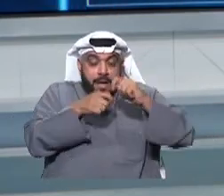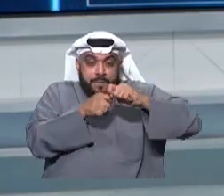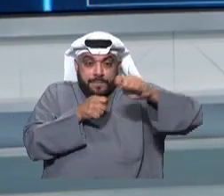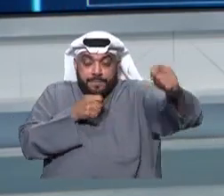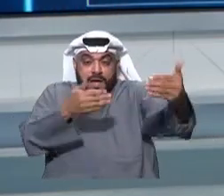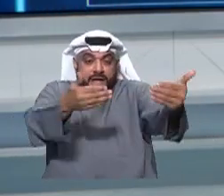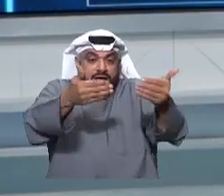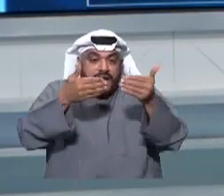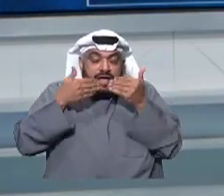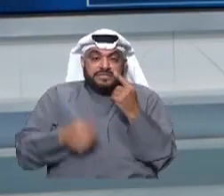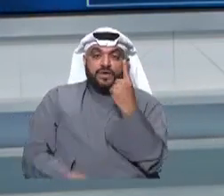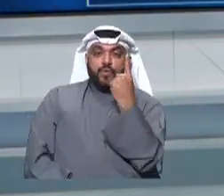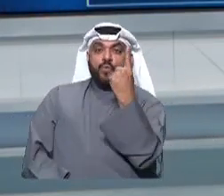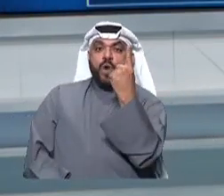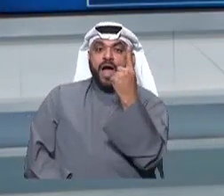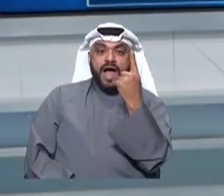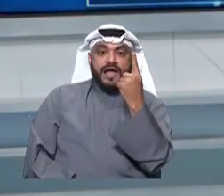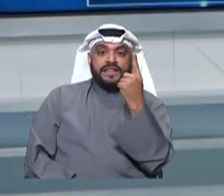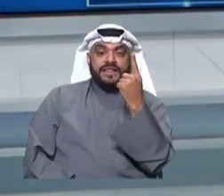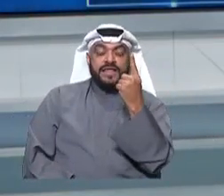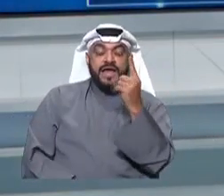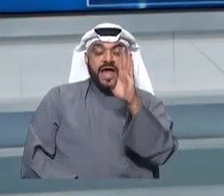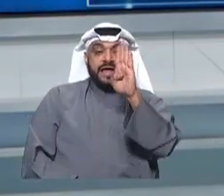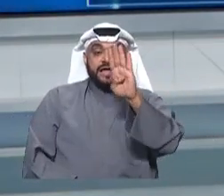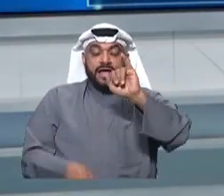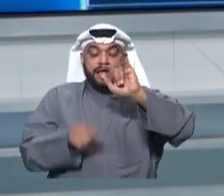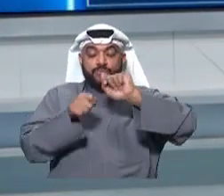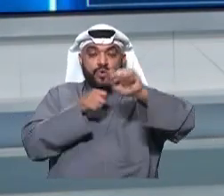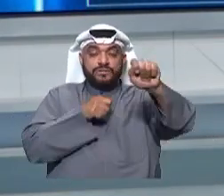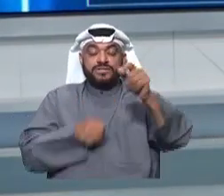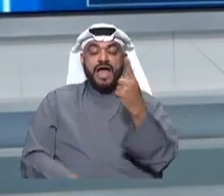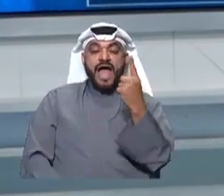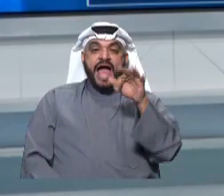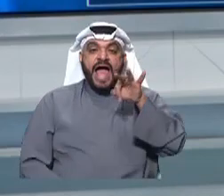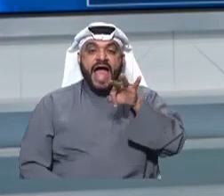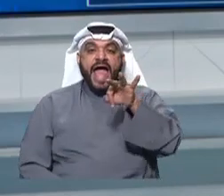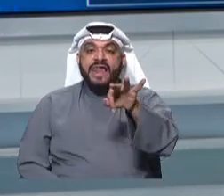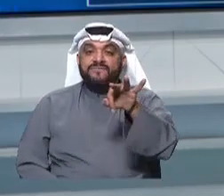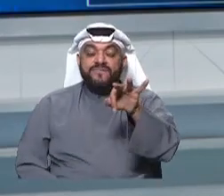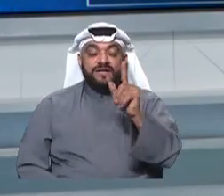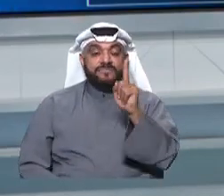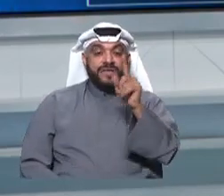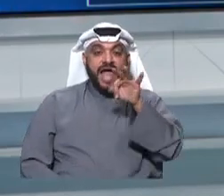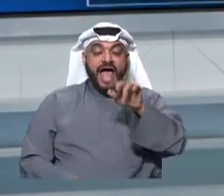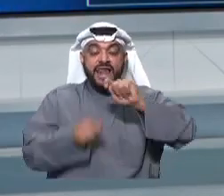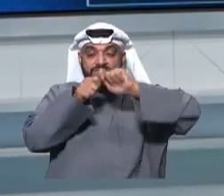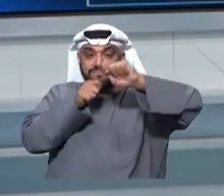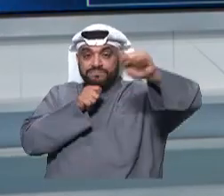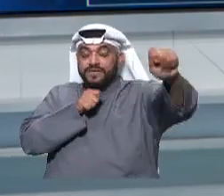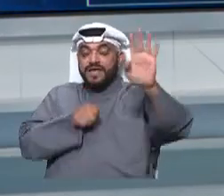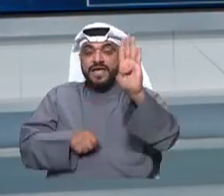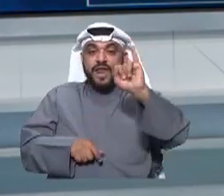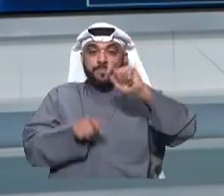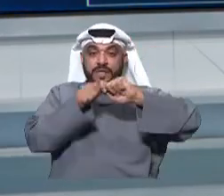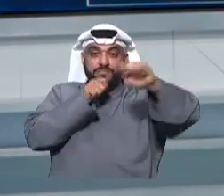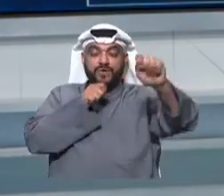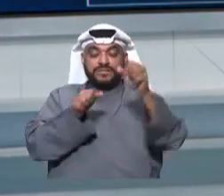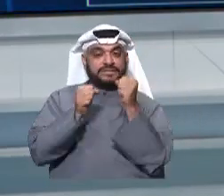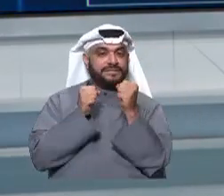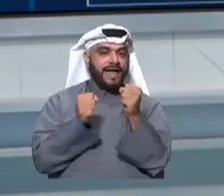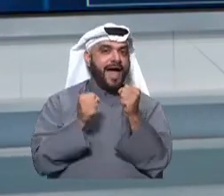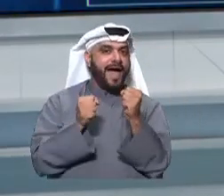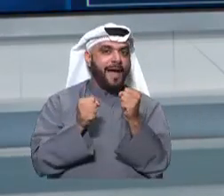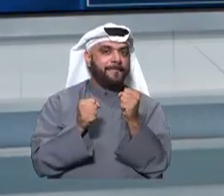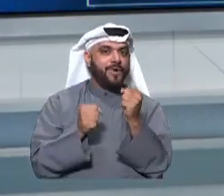بعض المناطق. وبالنسبة لدرجات الحرارة مثل ما ذكرنا تتراوح ما بين 13 إلى 16 درجة مئوية، استمرار في الرياح